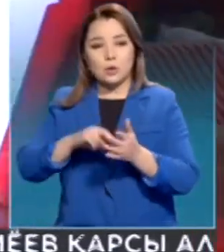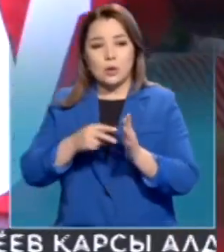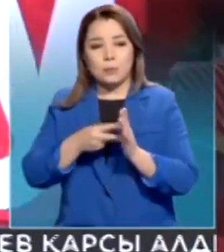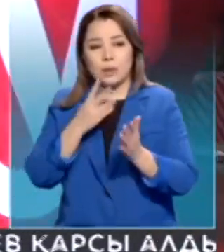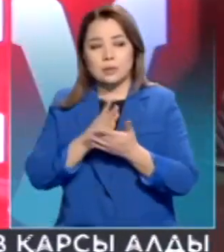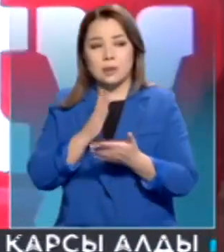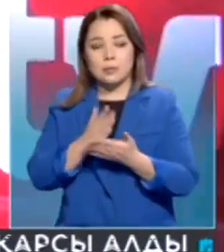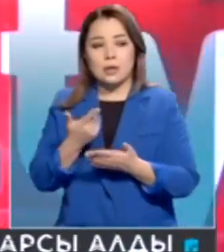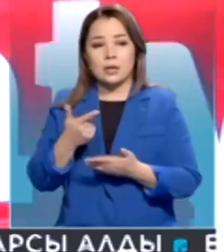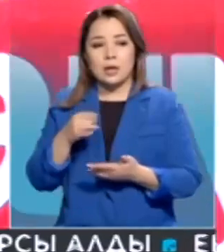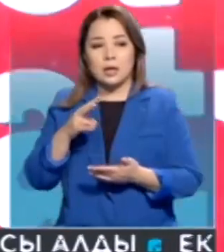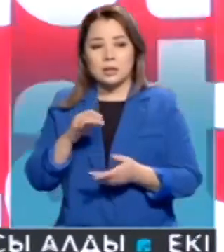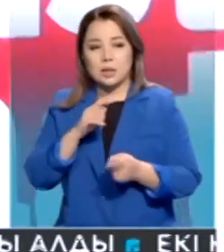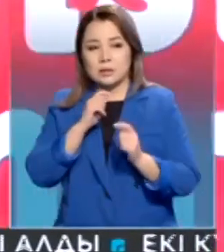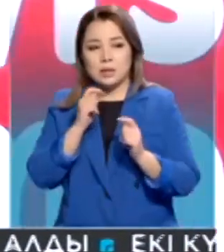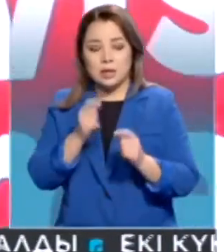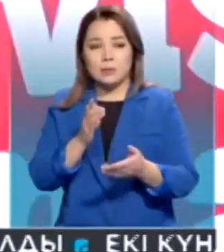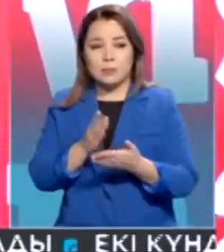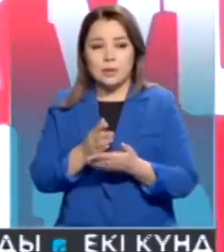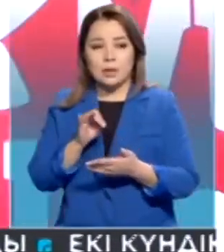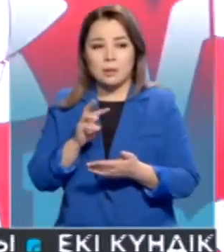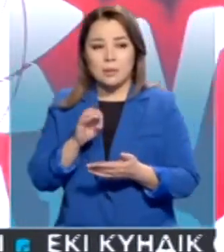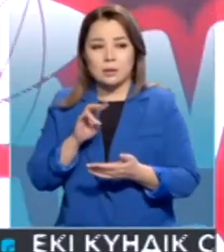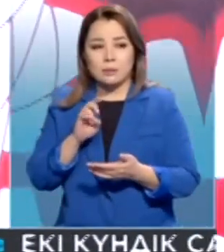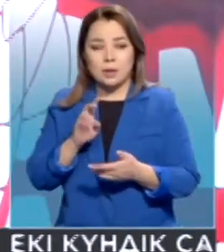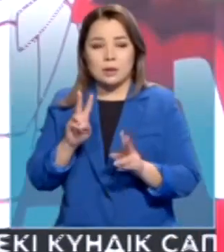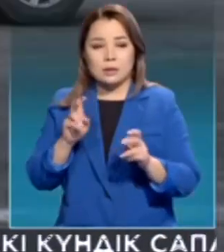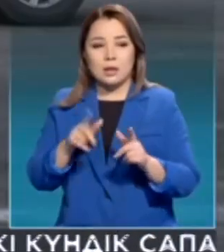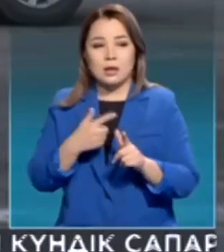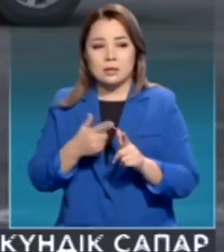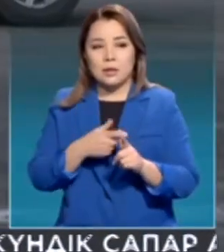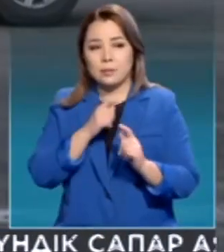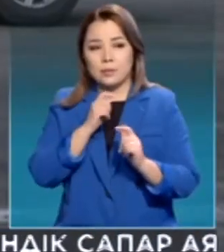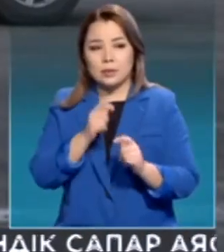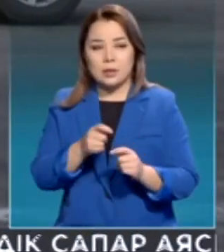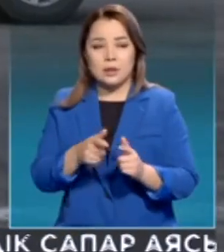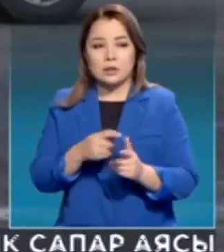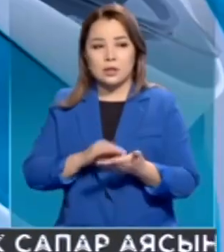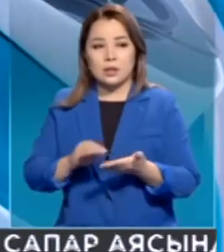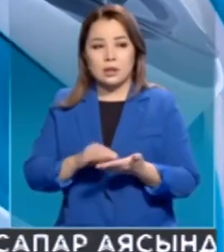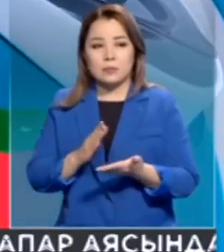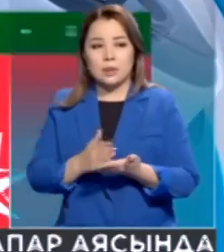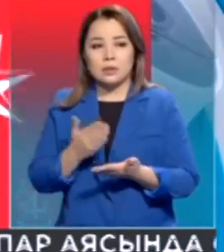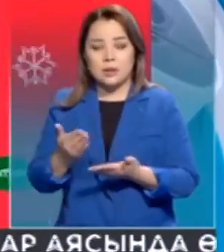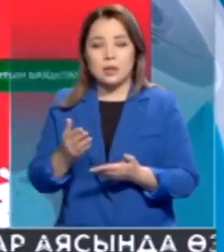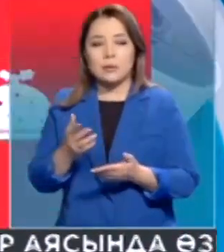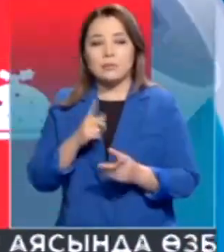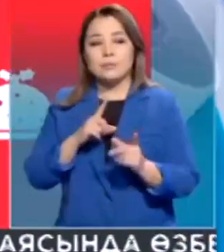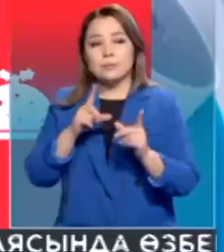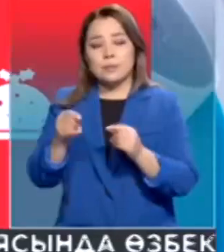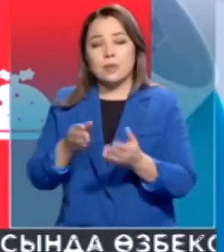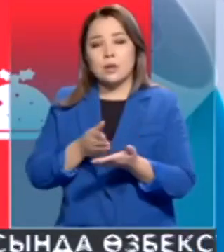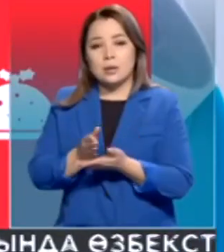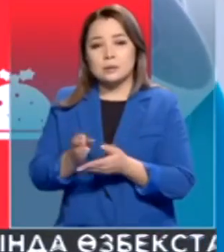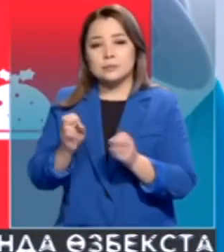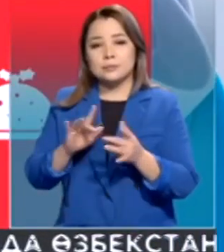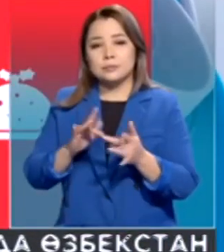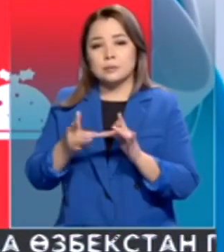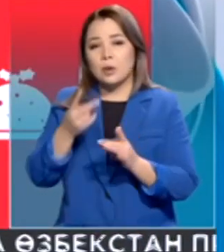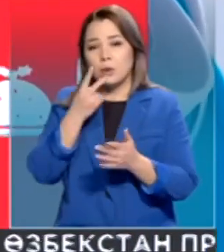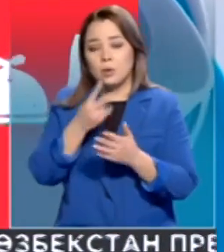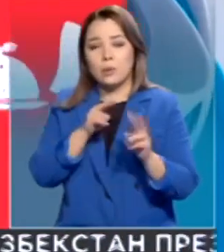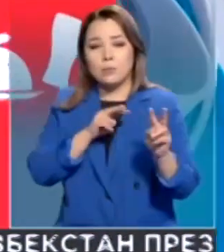Осыған орай Грэмми сыйлығының иегері Иманбек аталмыш әуенге ремикс те жазған. Керуеннің қозғалысын арнайы веб-сайт